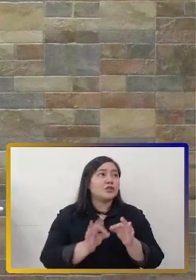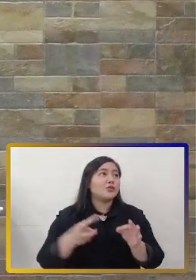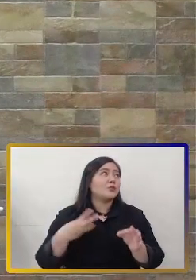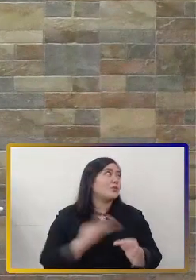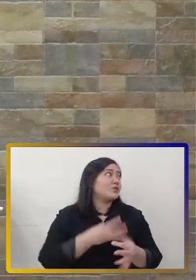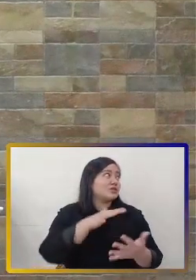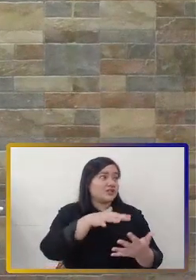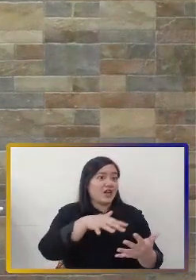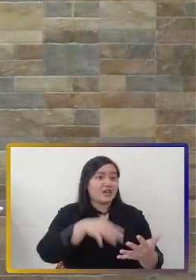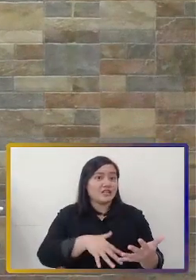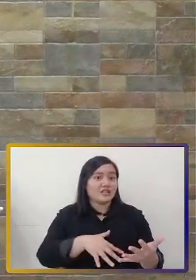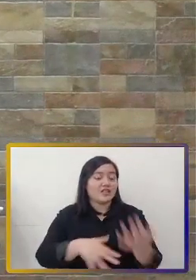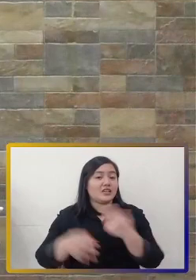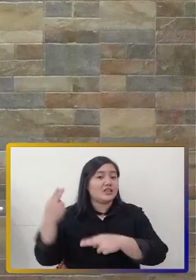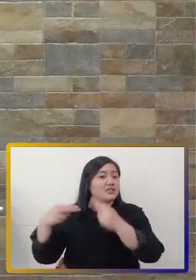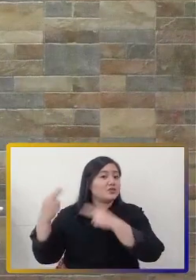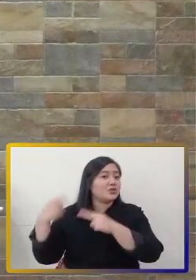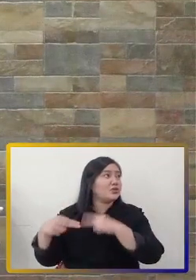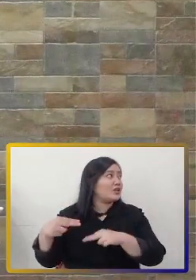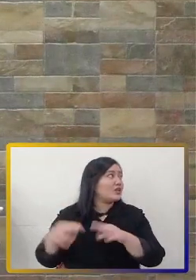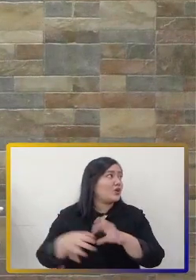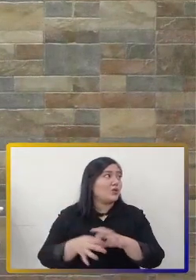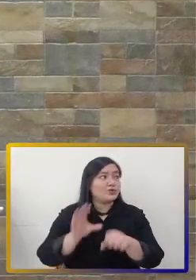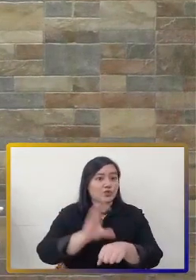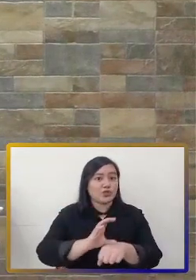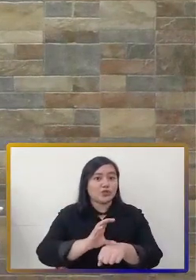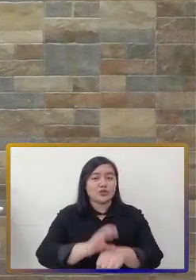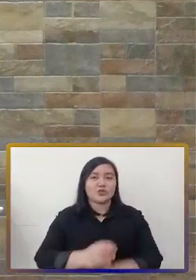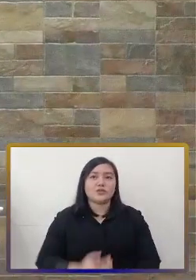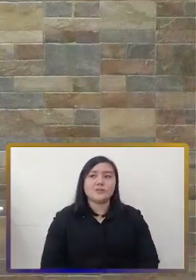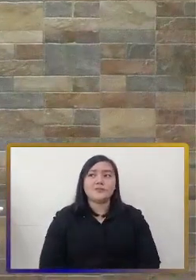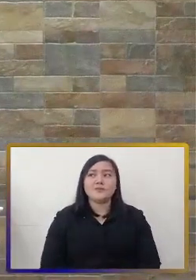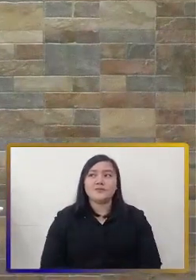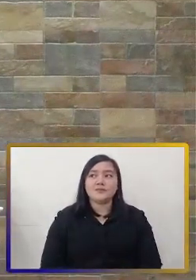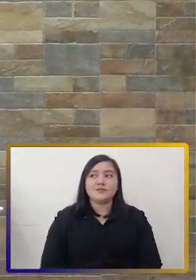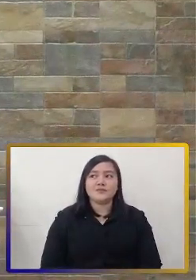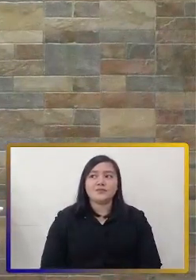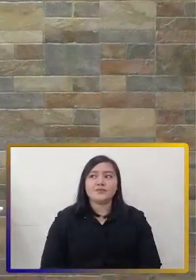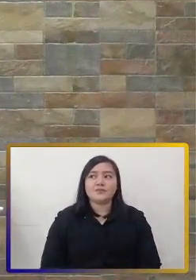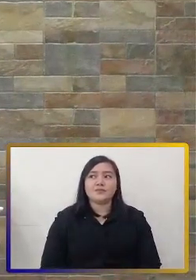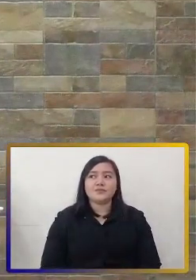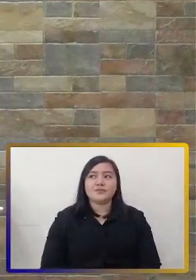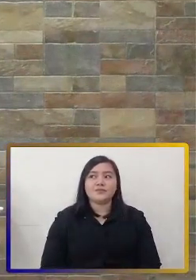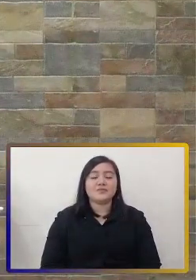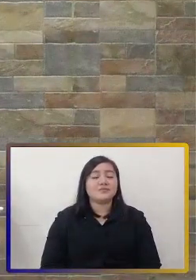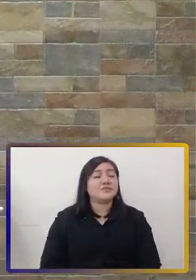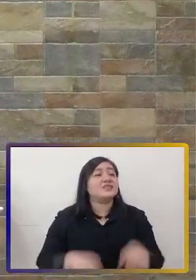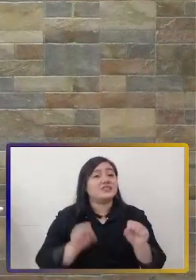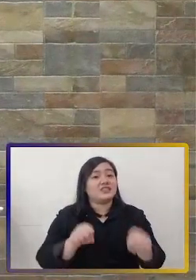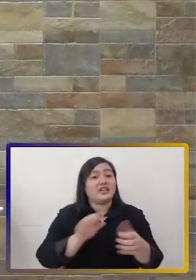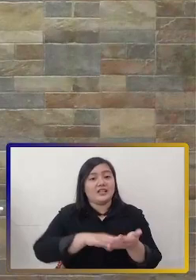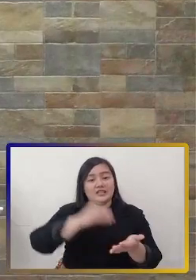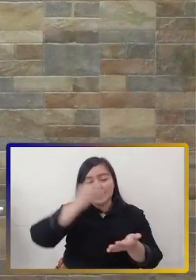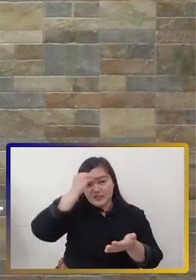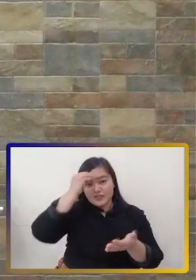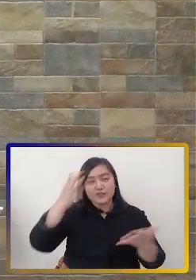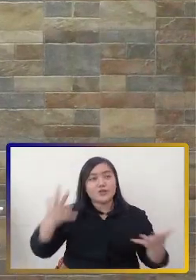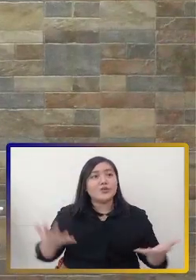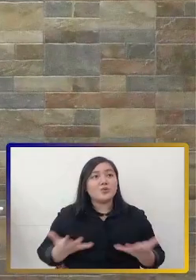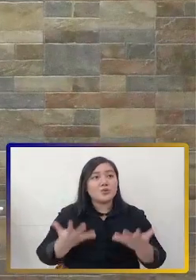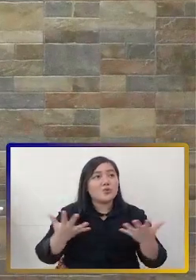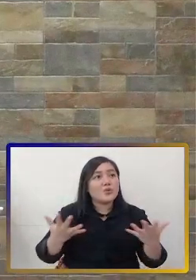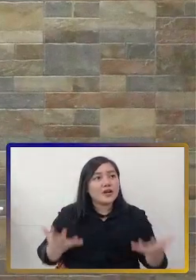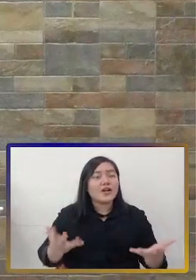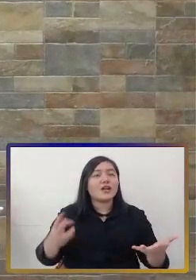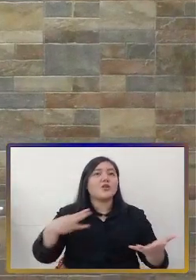kung ititrace natin yan lang as a church, oh, magkita natin, oy, dito tayo nagsimula, ganito, ganda. Mga kapatid, lahat yan is debatable. Ang